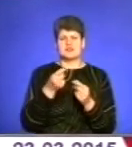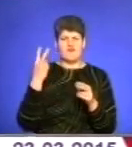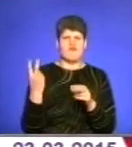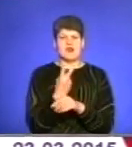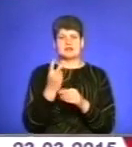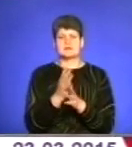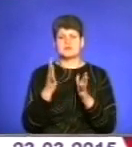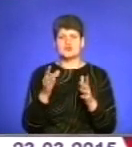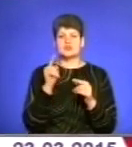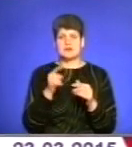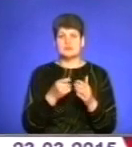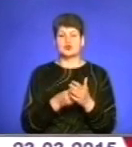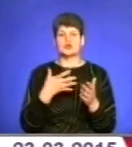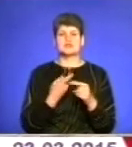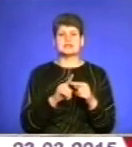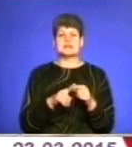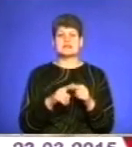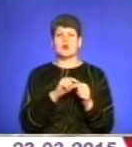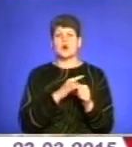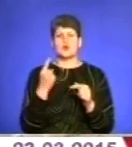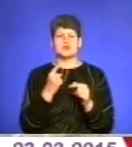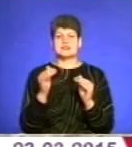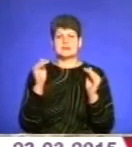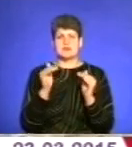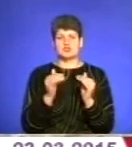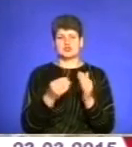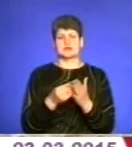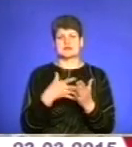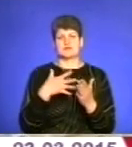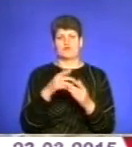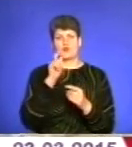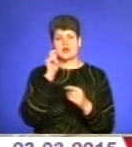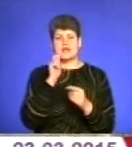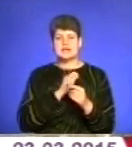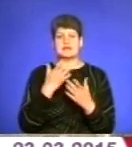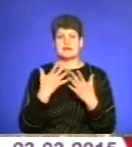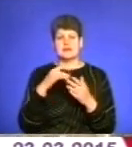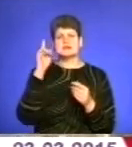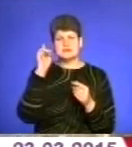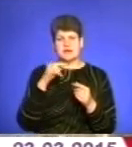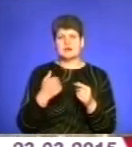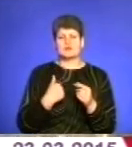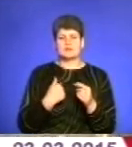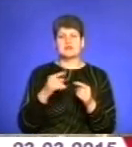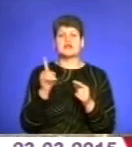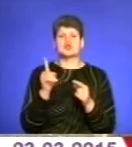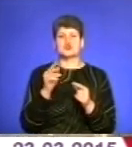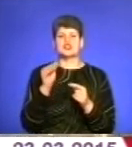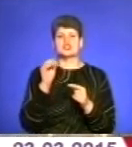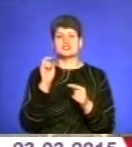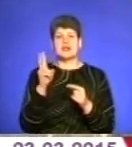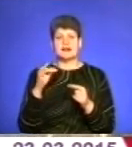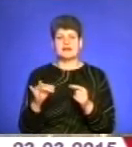після здорожчання це одні з найнижчих тарифів в Україні, кажуть у міській раді. Втім, чи знаємо ми, на що ЖЕКи витрачають